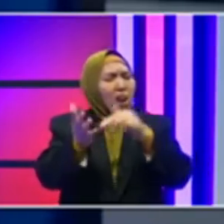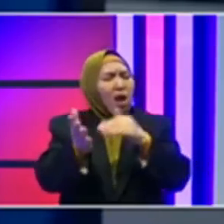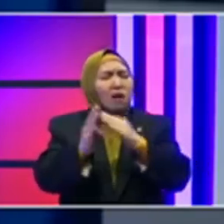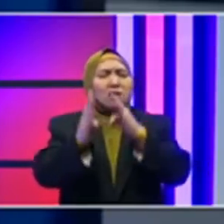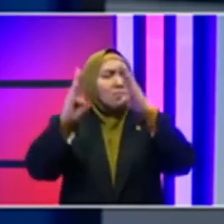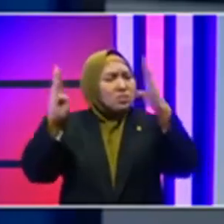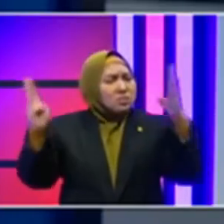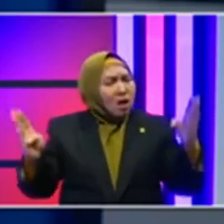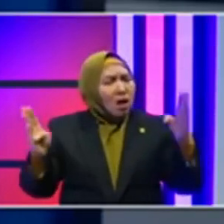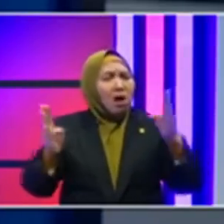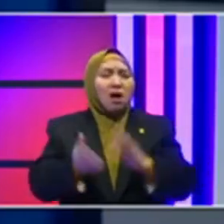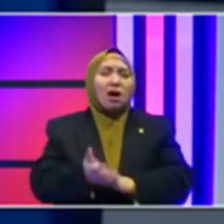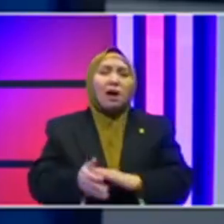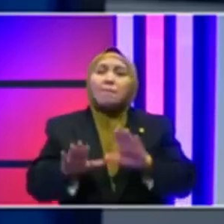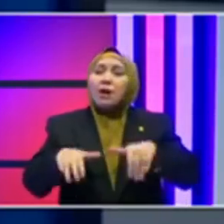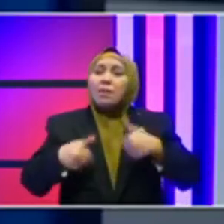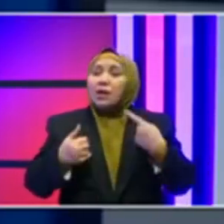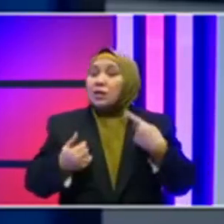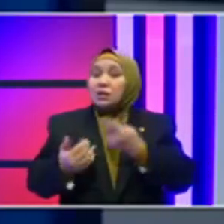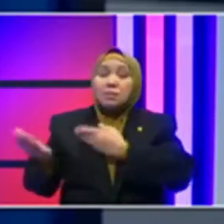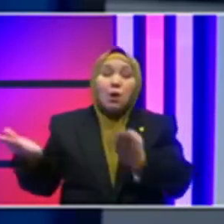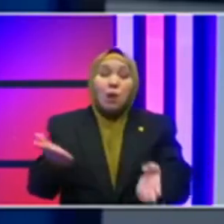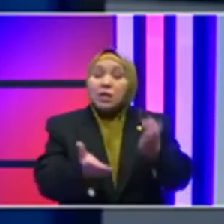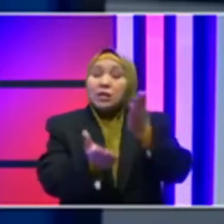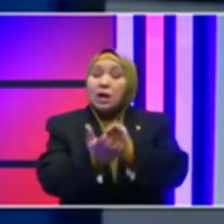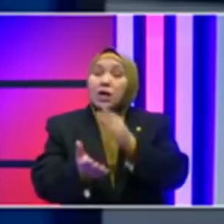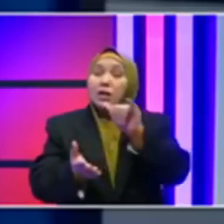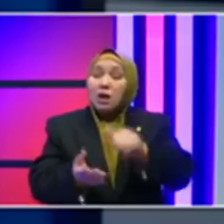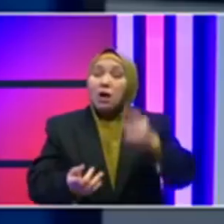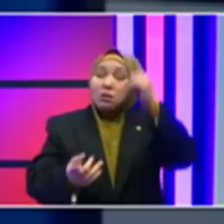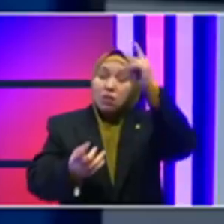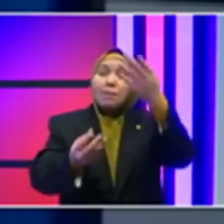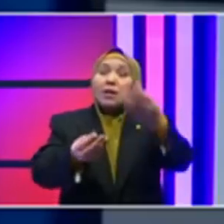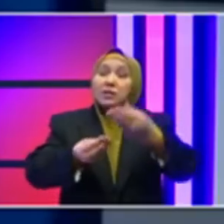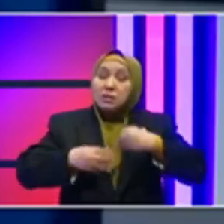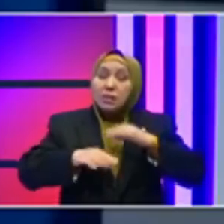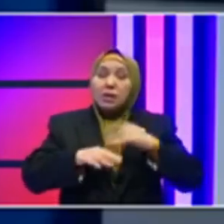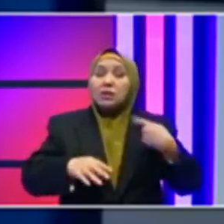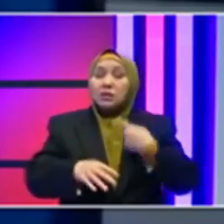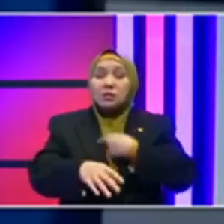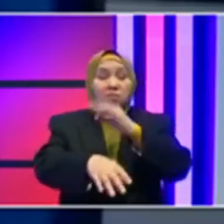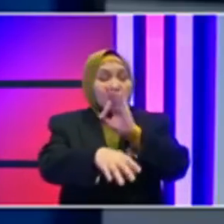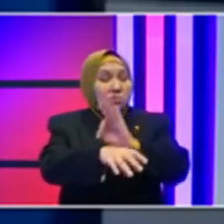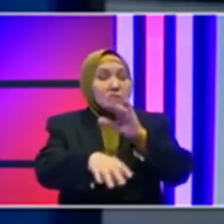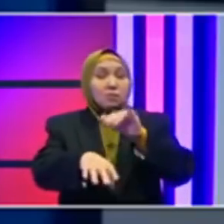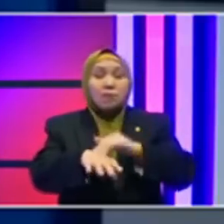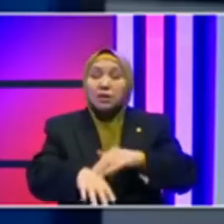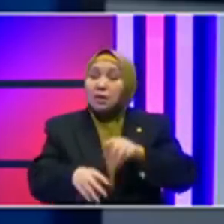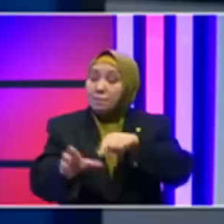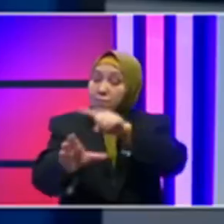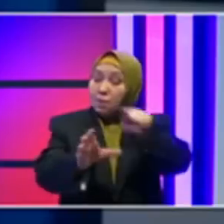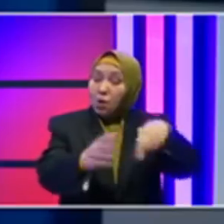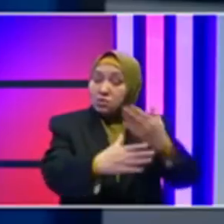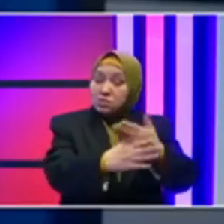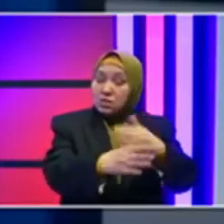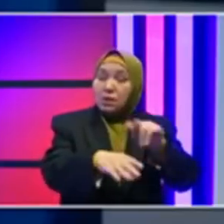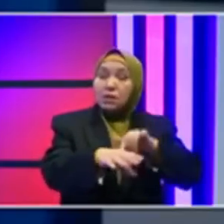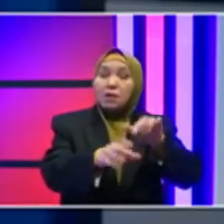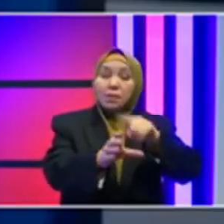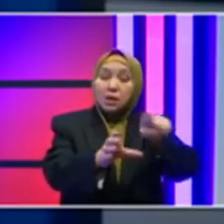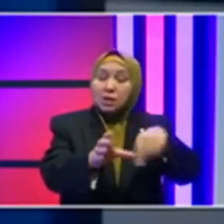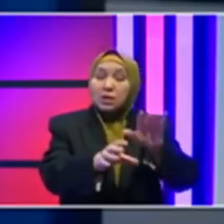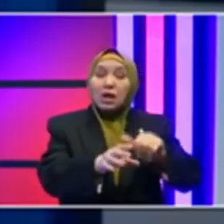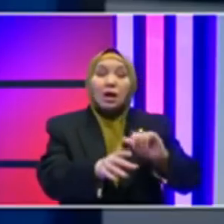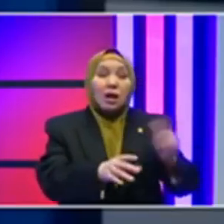bagaimana kita membawa Hidayah Ya Allah berikan kepada kita dan kita berkongsi kepada mereka yang lain terutamanya mereka